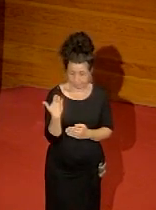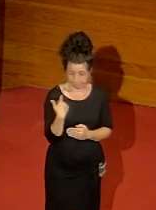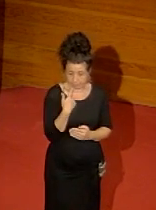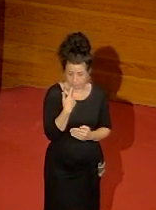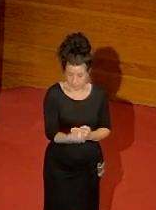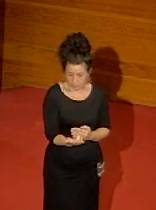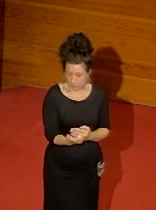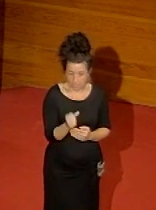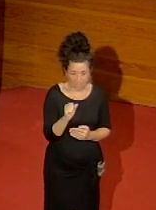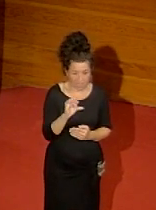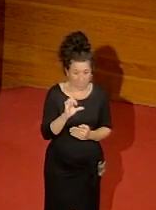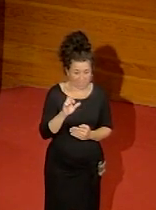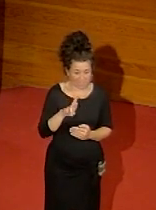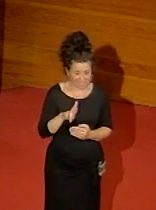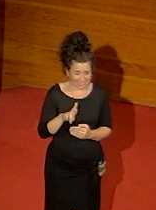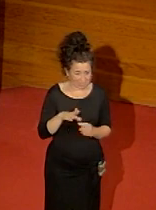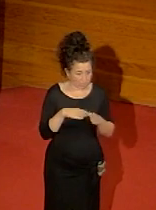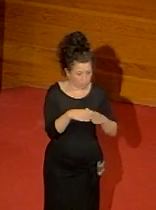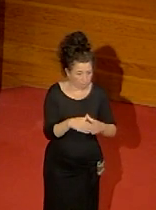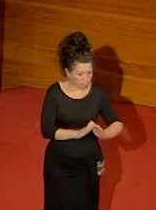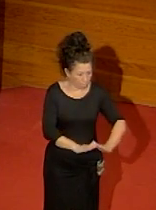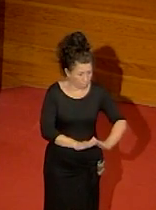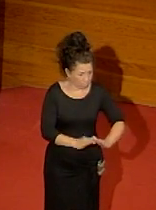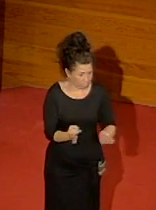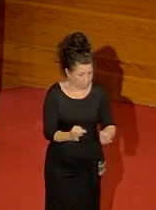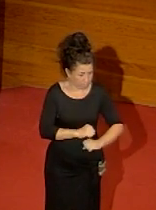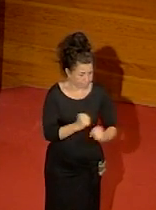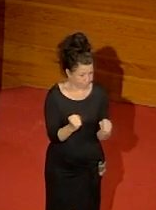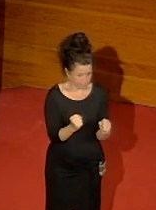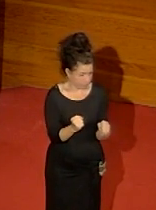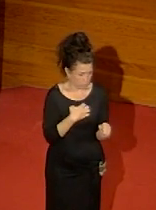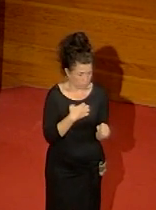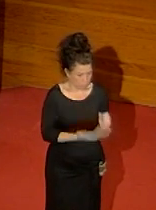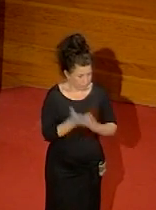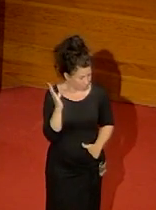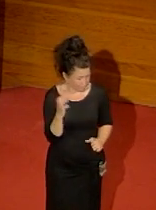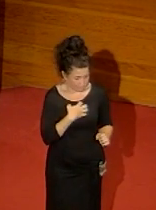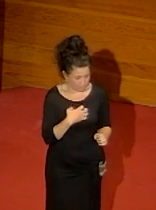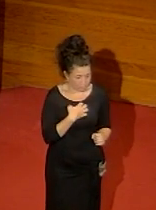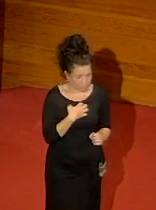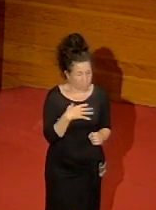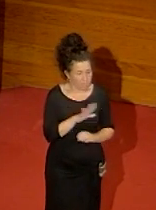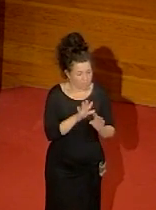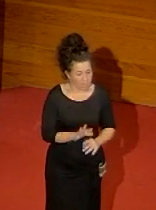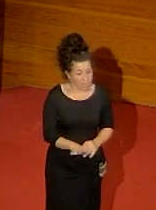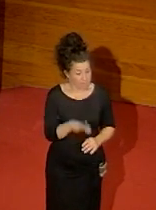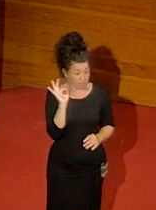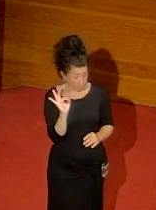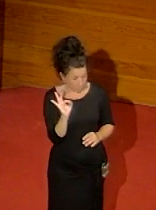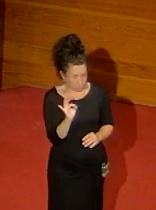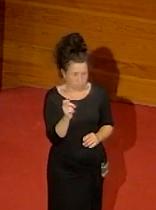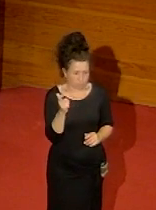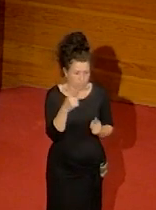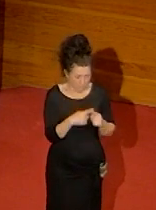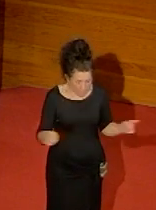Asier Sánchezek ezin zuen ontzitik atera. Erabaki genuen, kasu honetan, eta hainbeste egune egingo zituela jakinda,